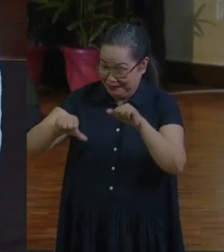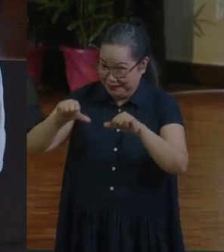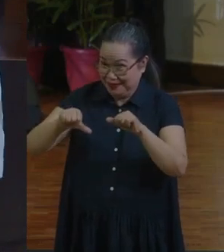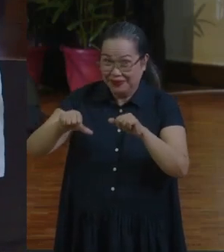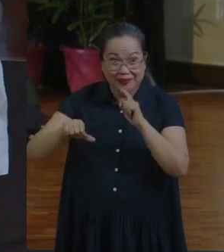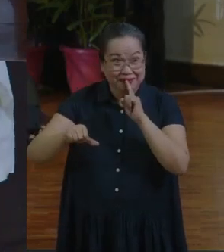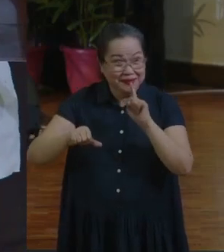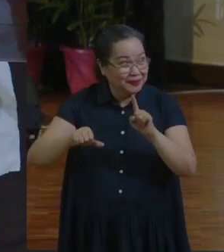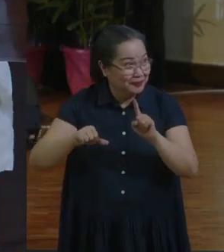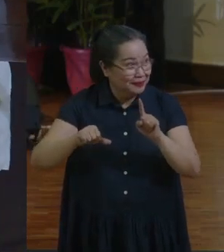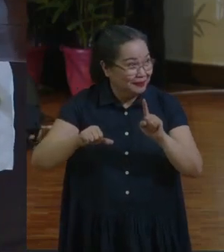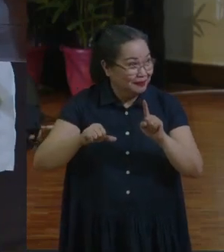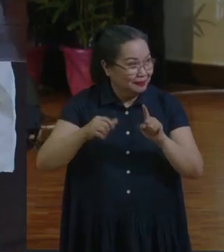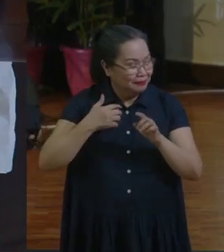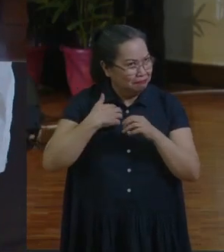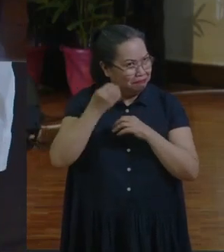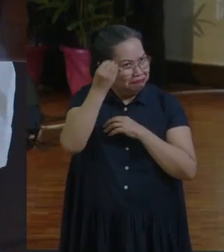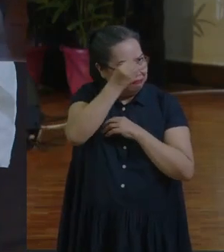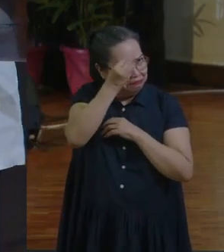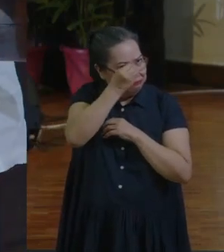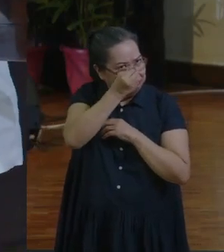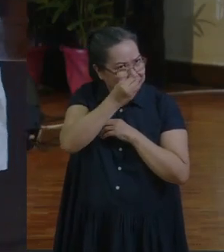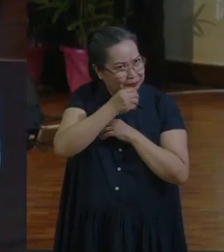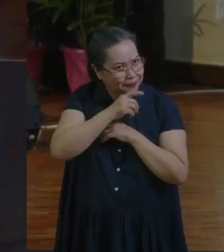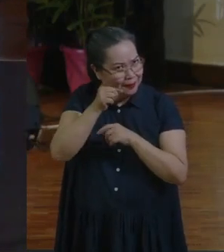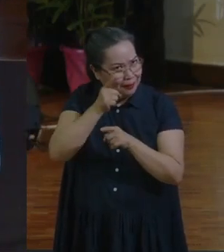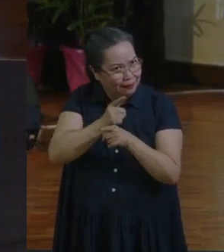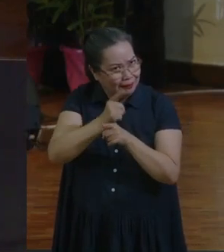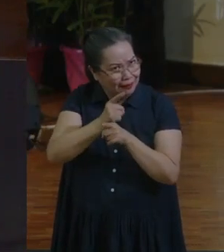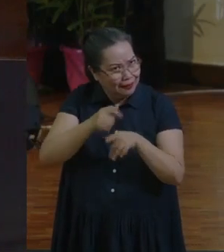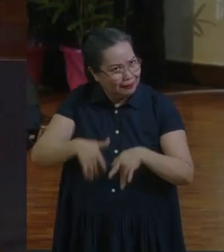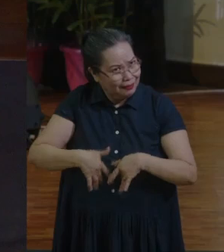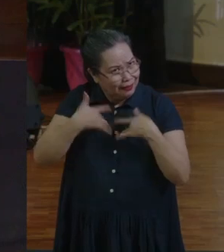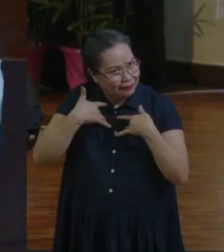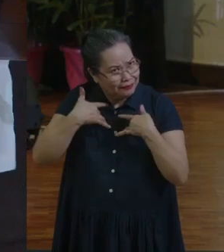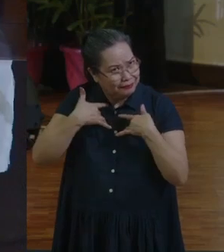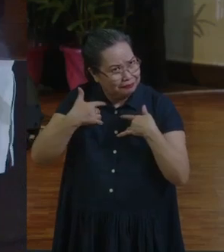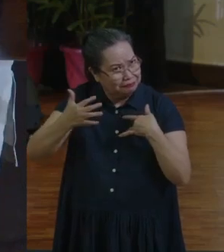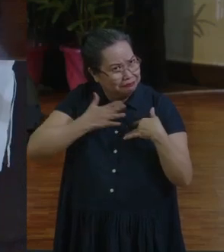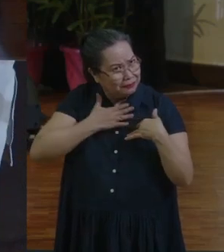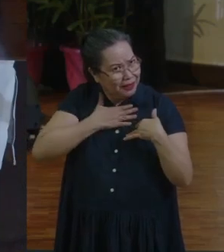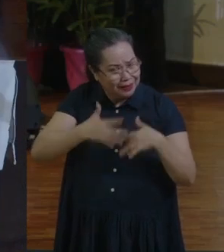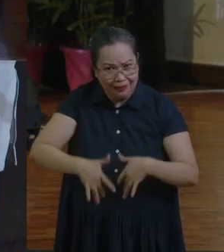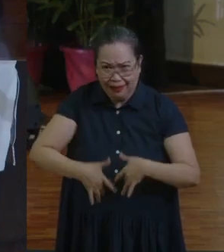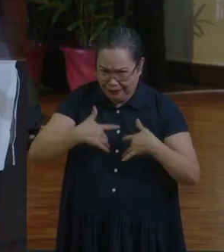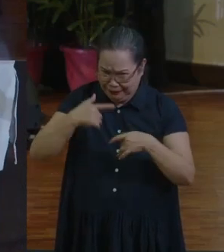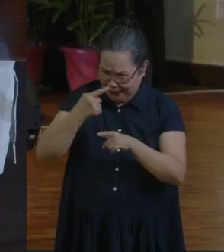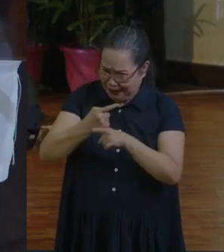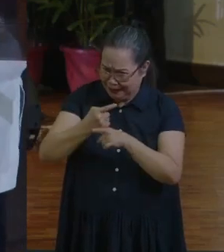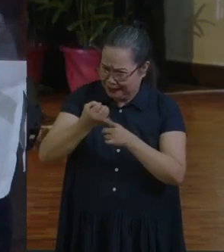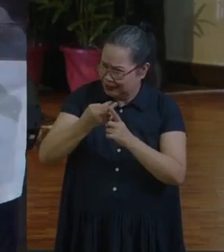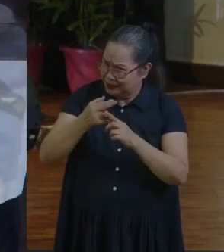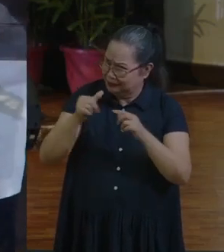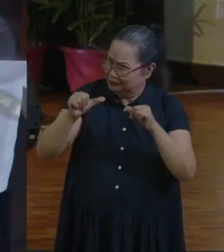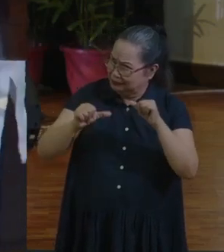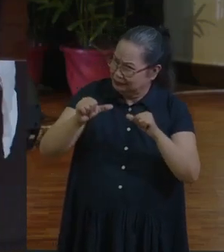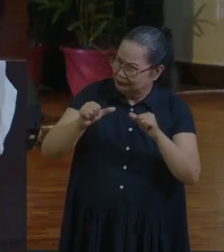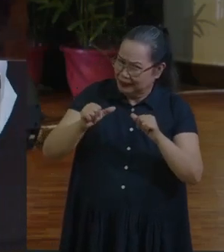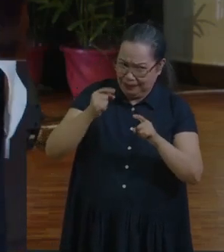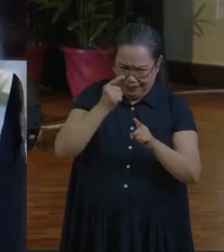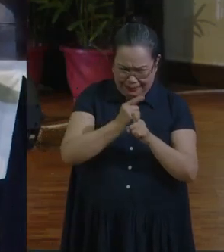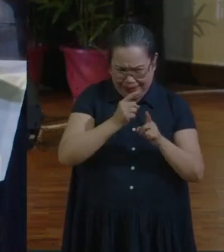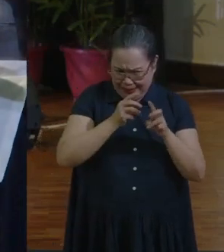o pagtatanong, no? Tama ba itong buhay na aking pinasok? Ito ba ang tamang